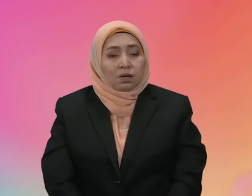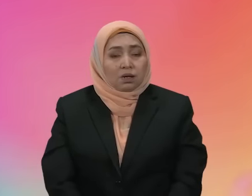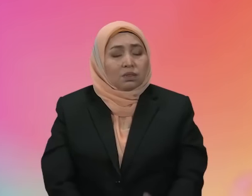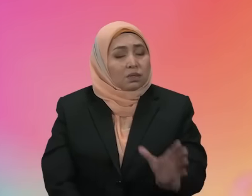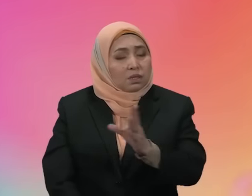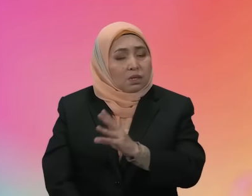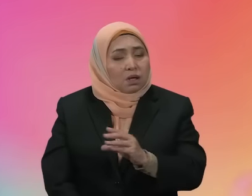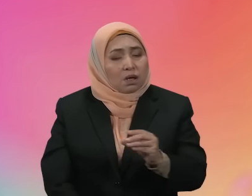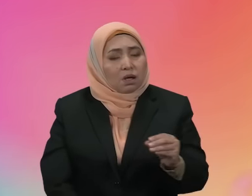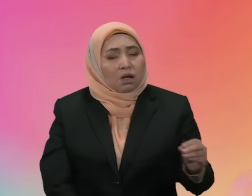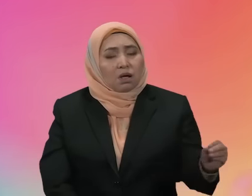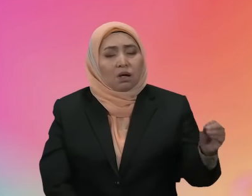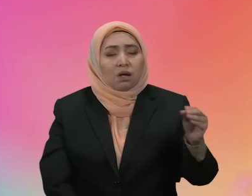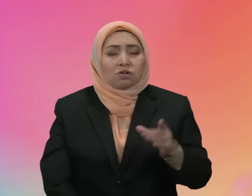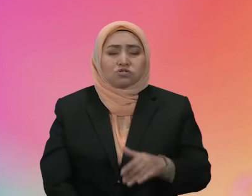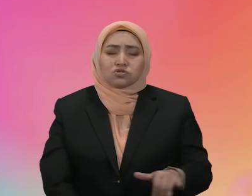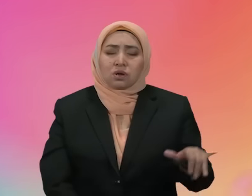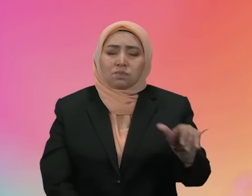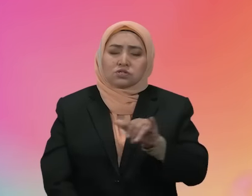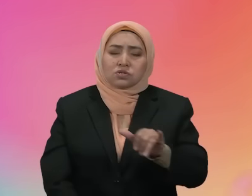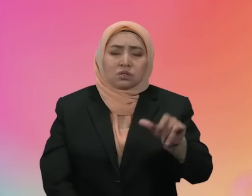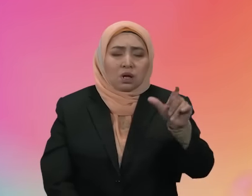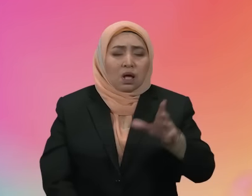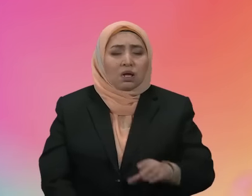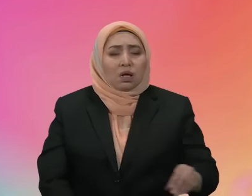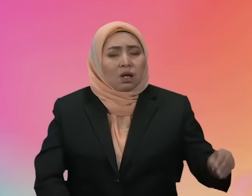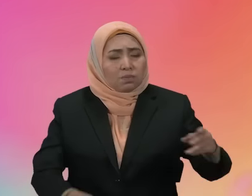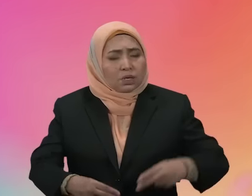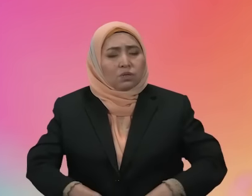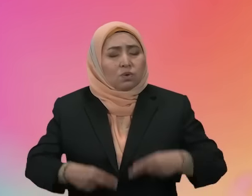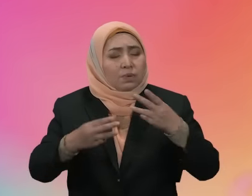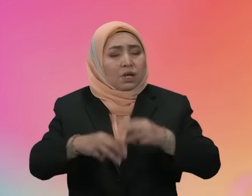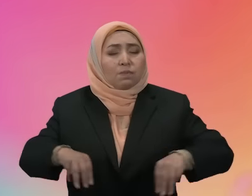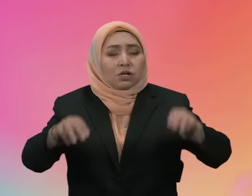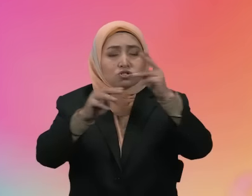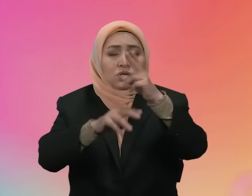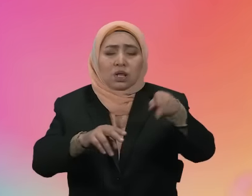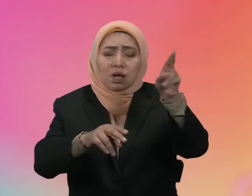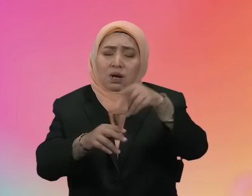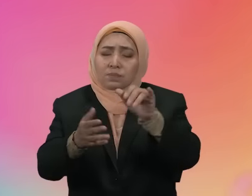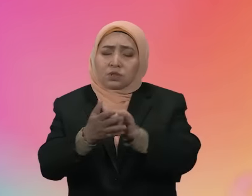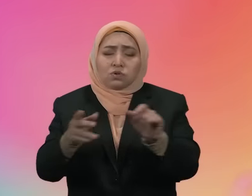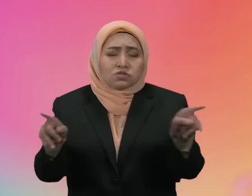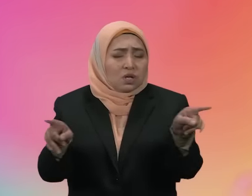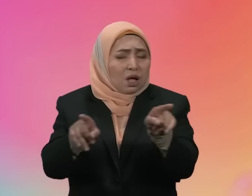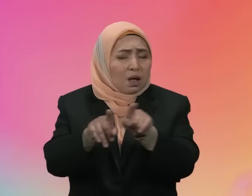billah wa 'imaratal masjidil haram kaman